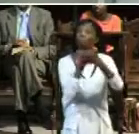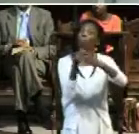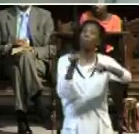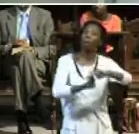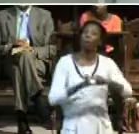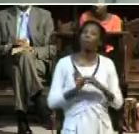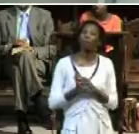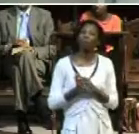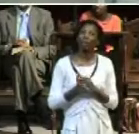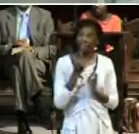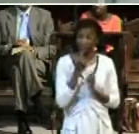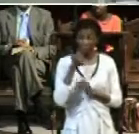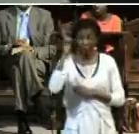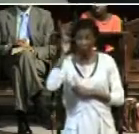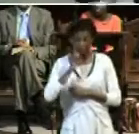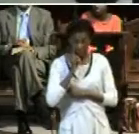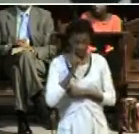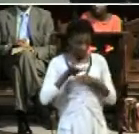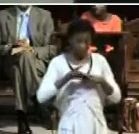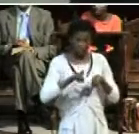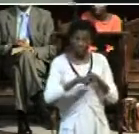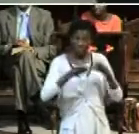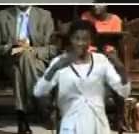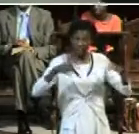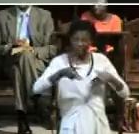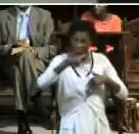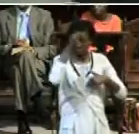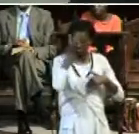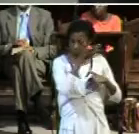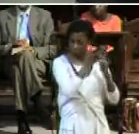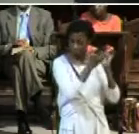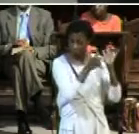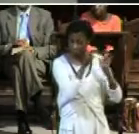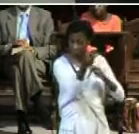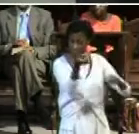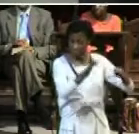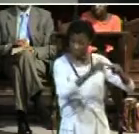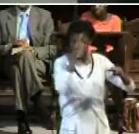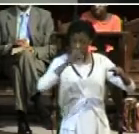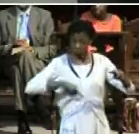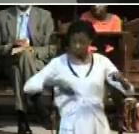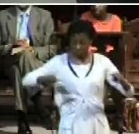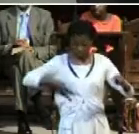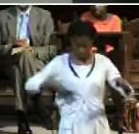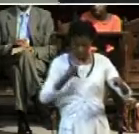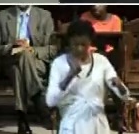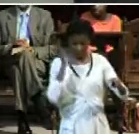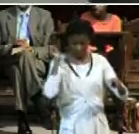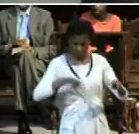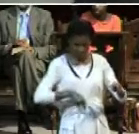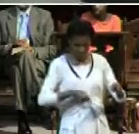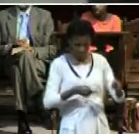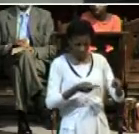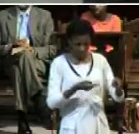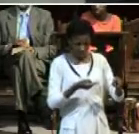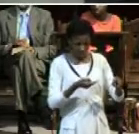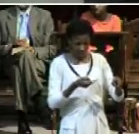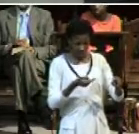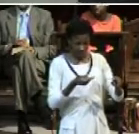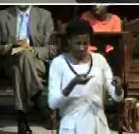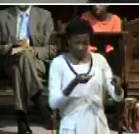jusqu'à embaumer Jésus pour sa mort. Je crois qu'elle a compris, dans une fulgurance